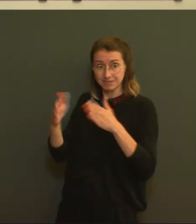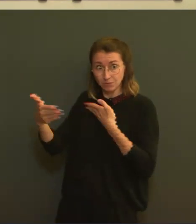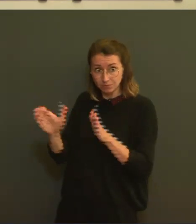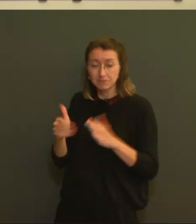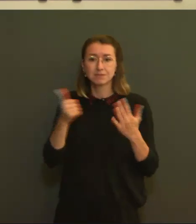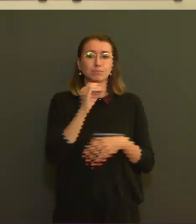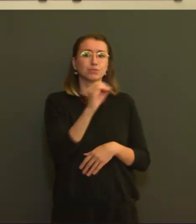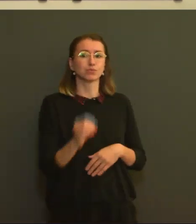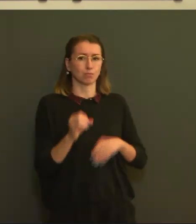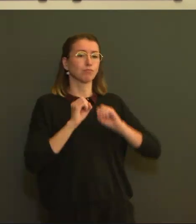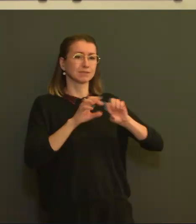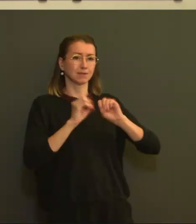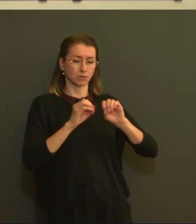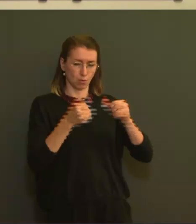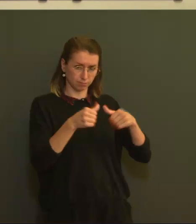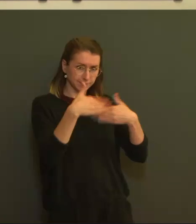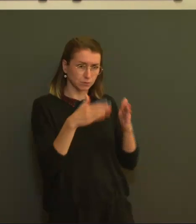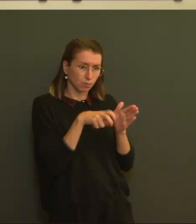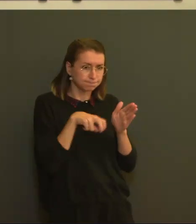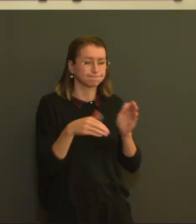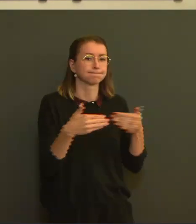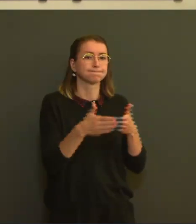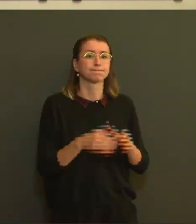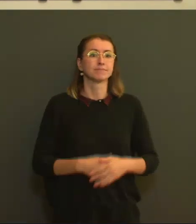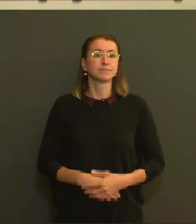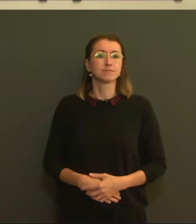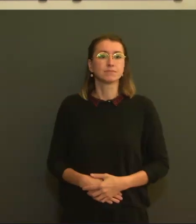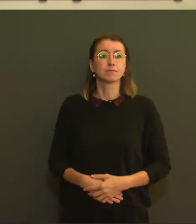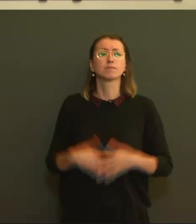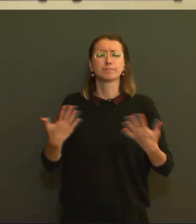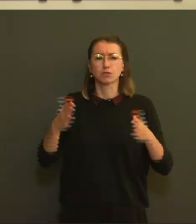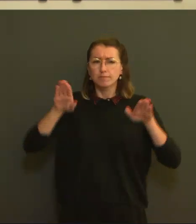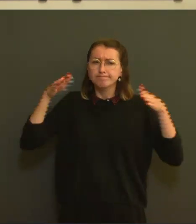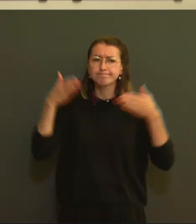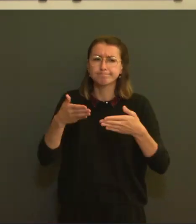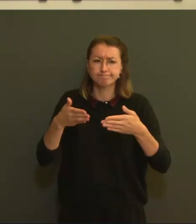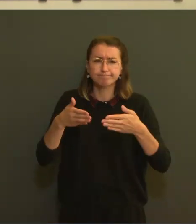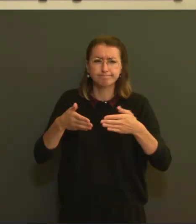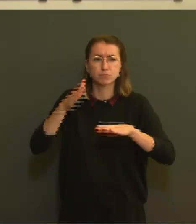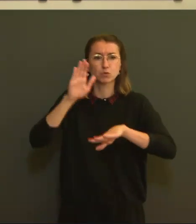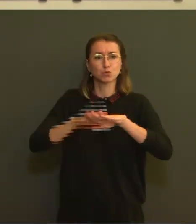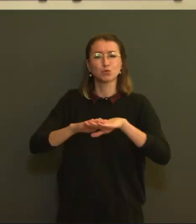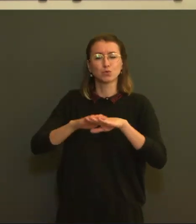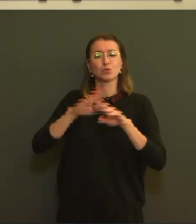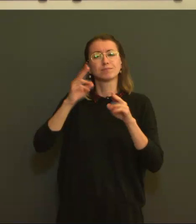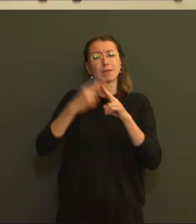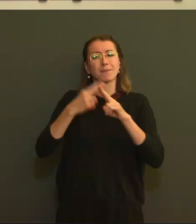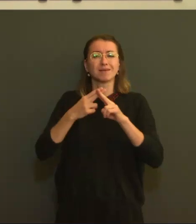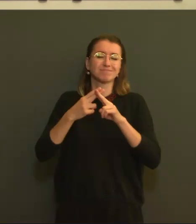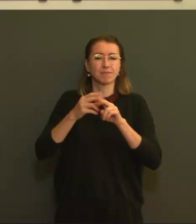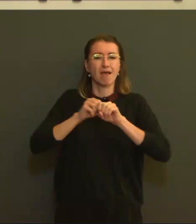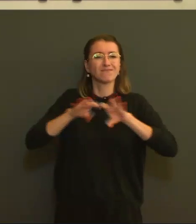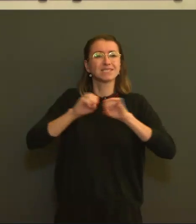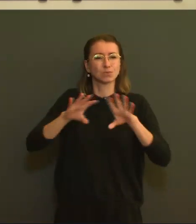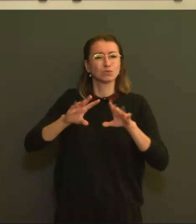Alors, on remarque que le nombre d'infections secondaires, c'est-à-dire le nombre de personnes détectées positives que l'on peut mettre en relation avec un contact à